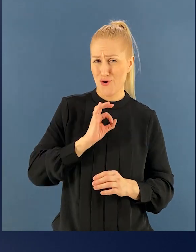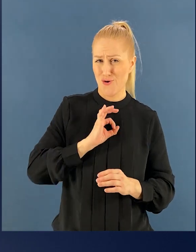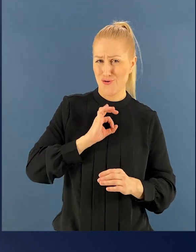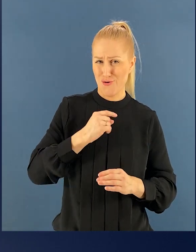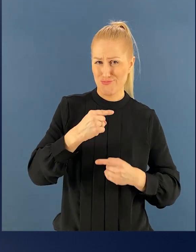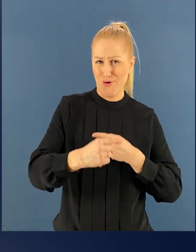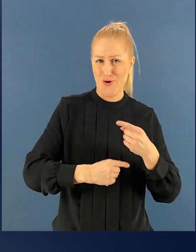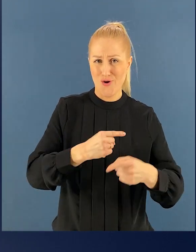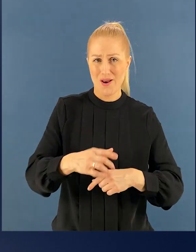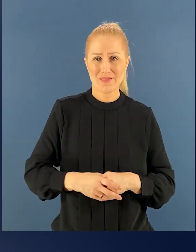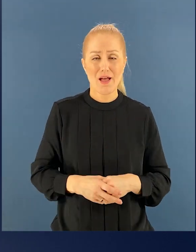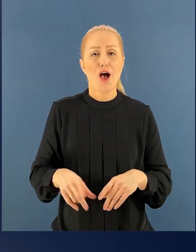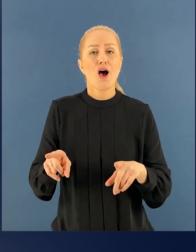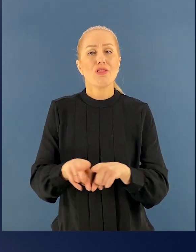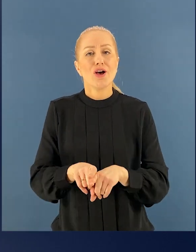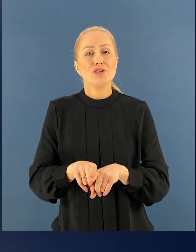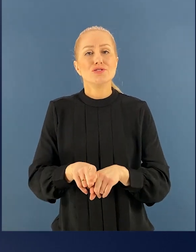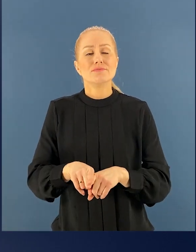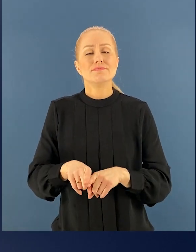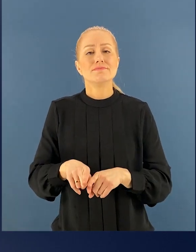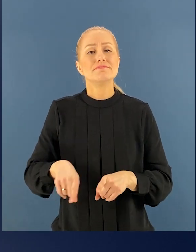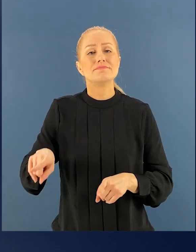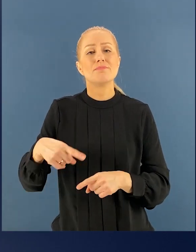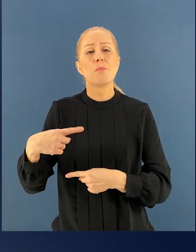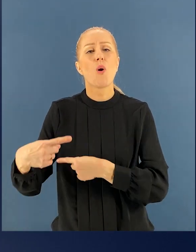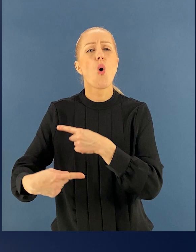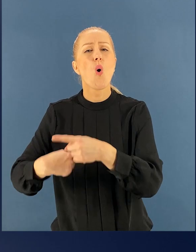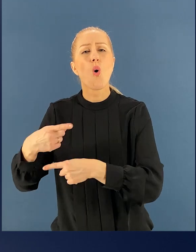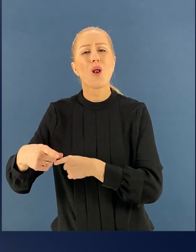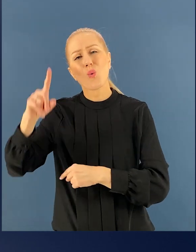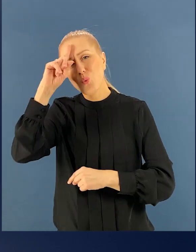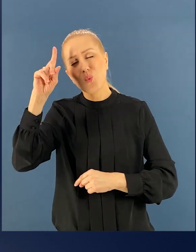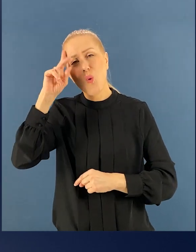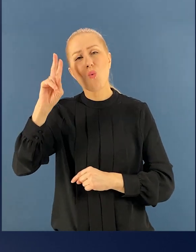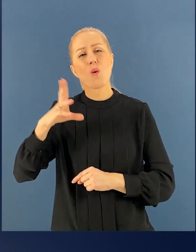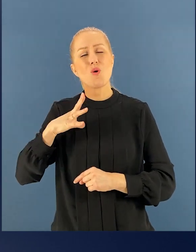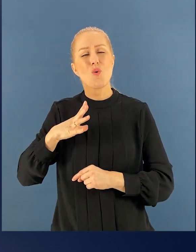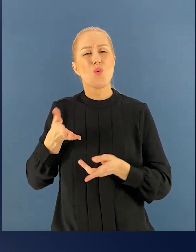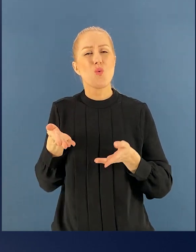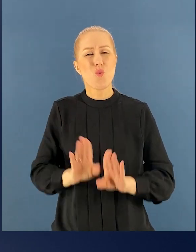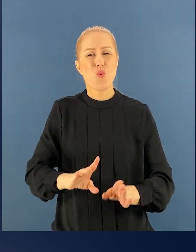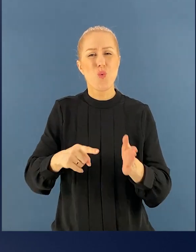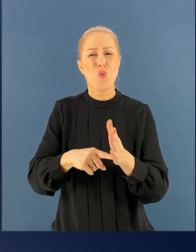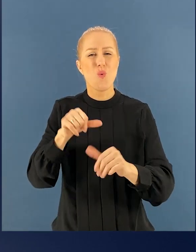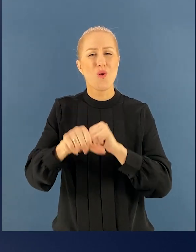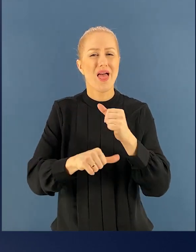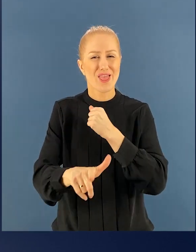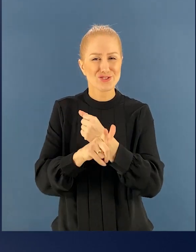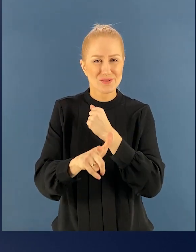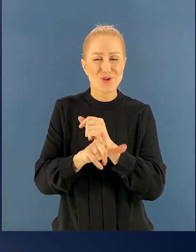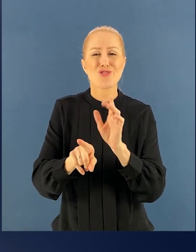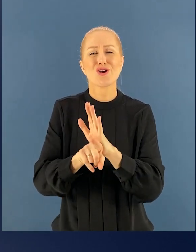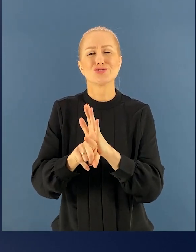pokolenie ludzi urodzonych w latach 70. i drugiej połowie lat 60. jest